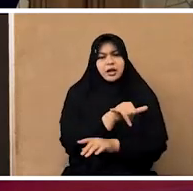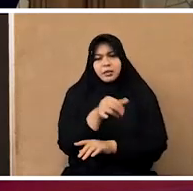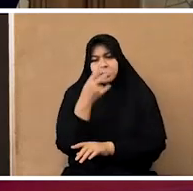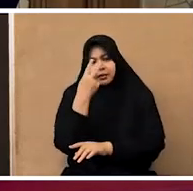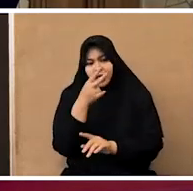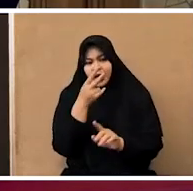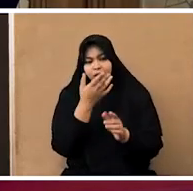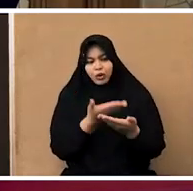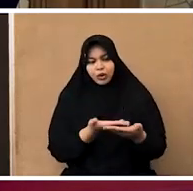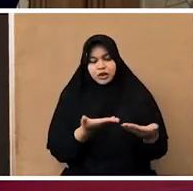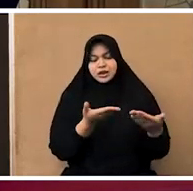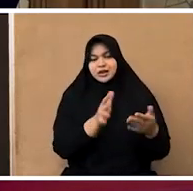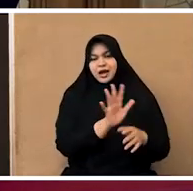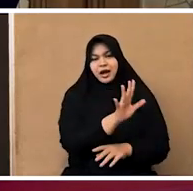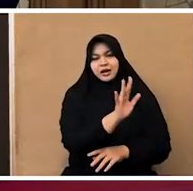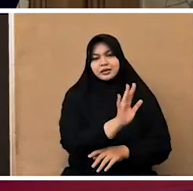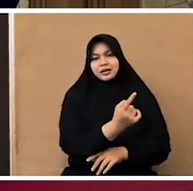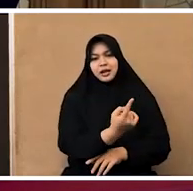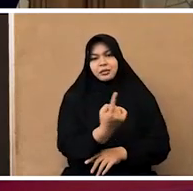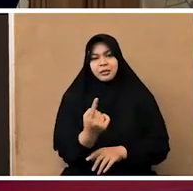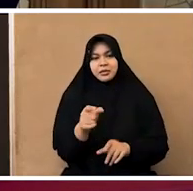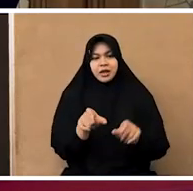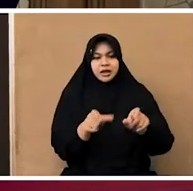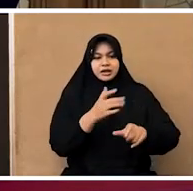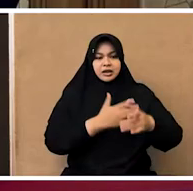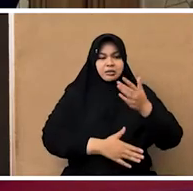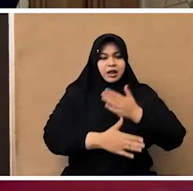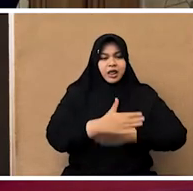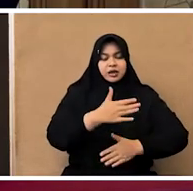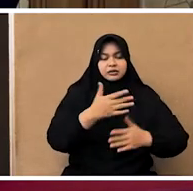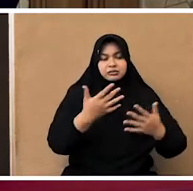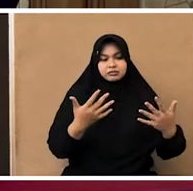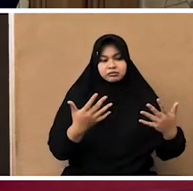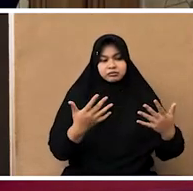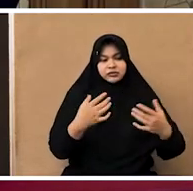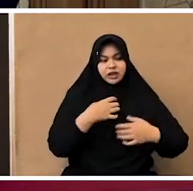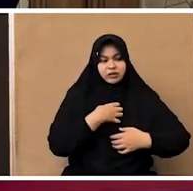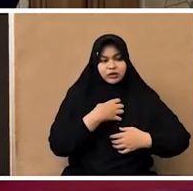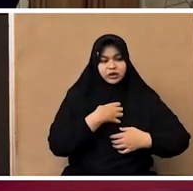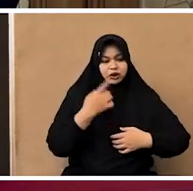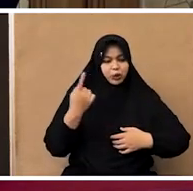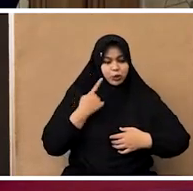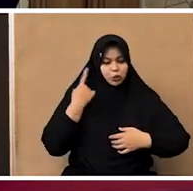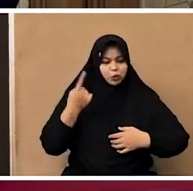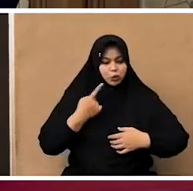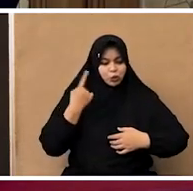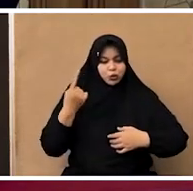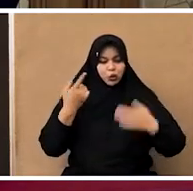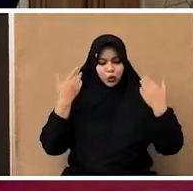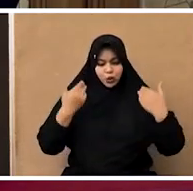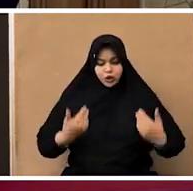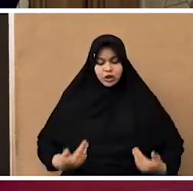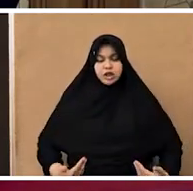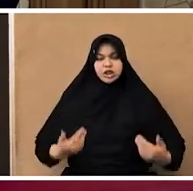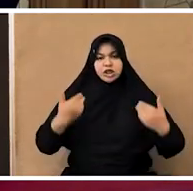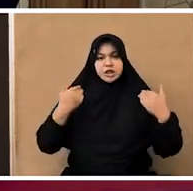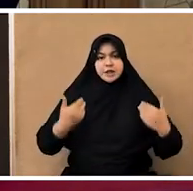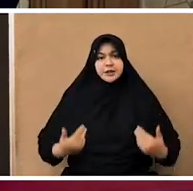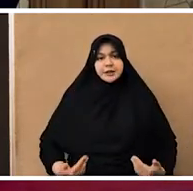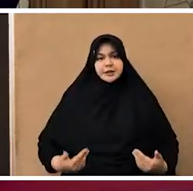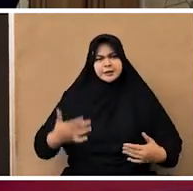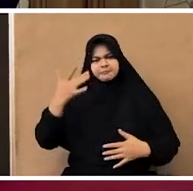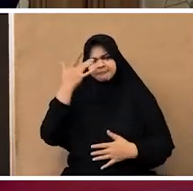kondisinya dan Enggak setiap penyerahan mental eee sifatnya selalu dalam kondisi Relax gitu bahkan